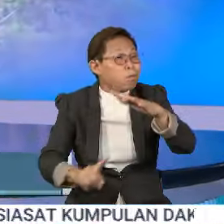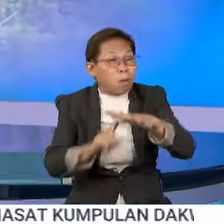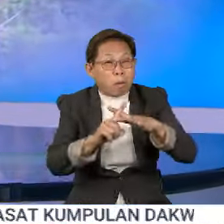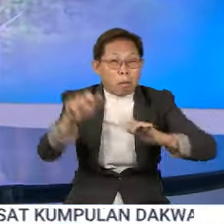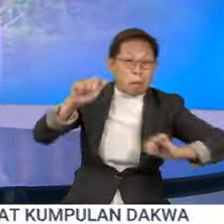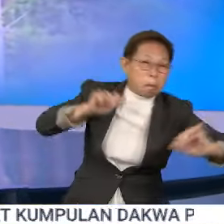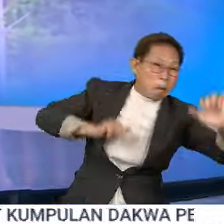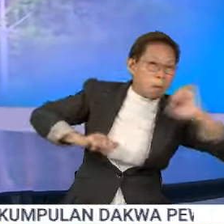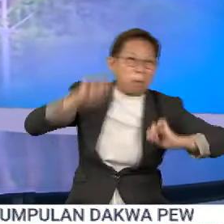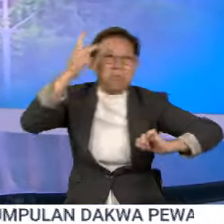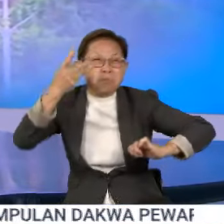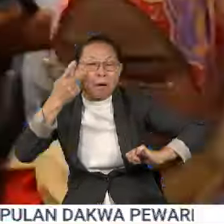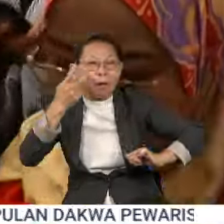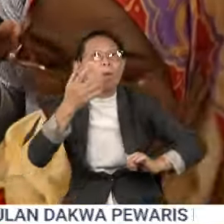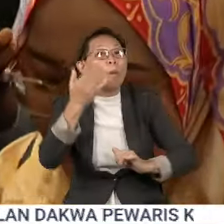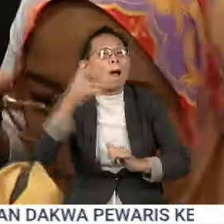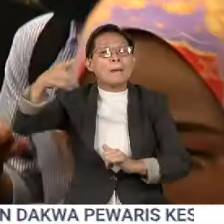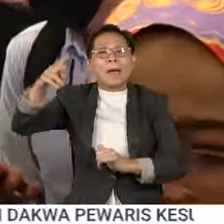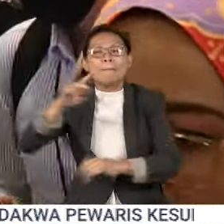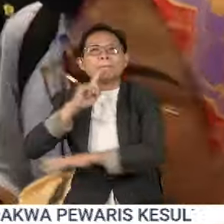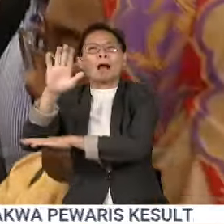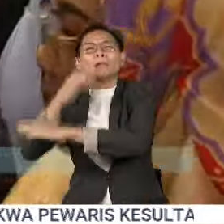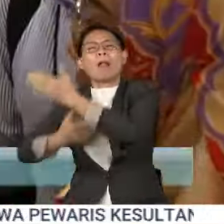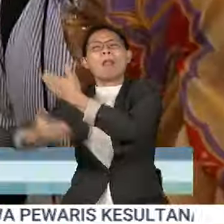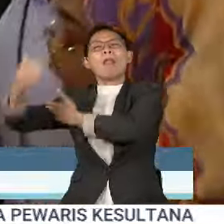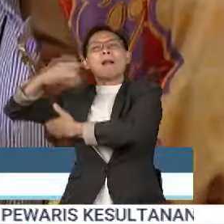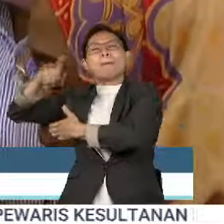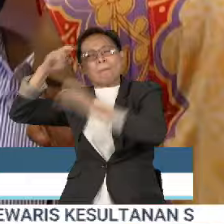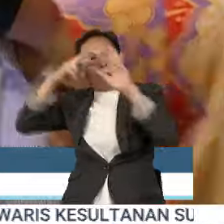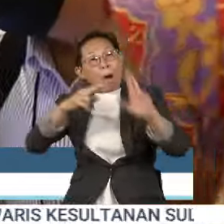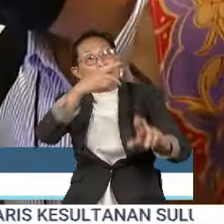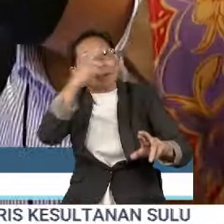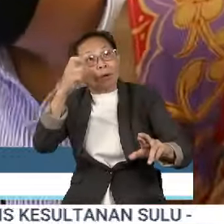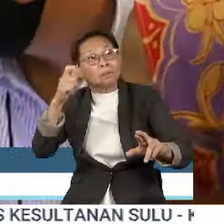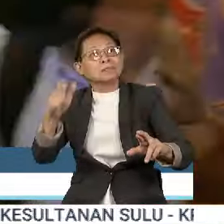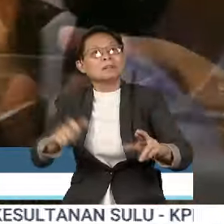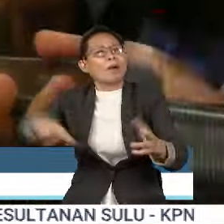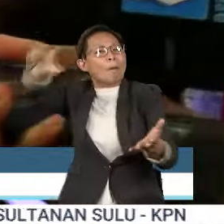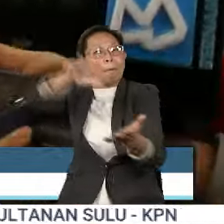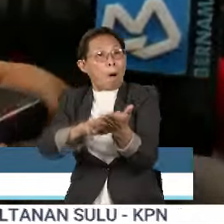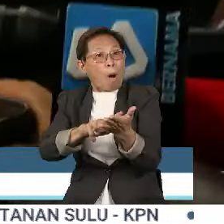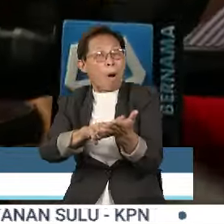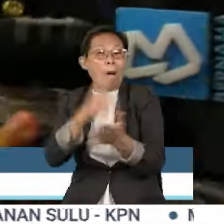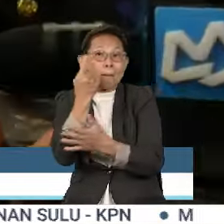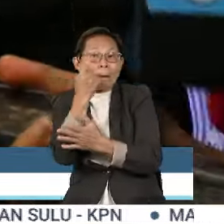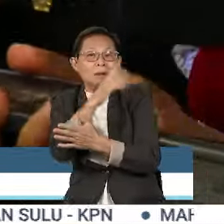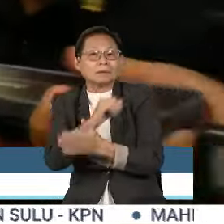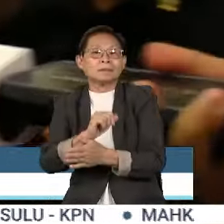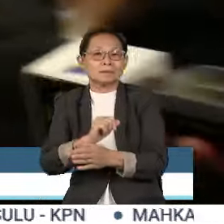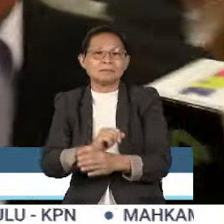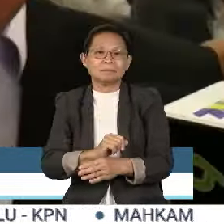sandiwara politik. Jelas Perdana Menteri, perjanjian lama perlu dihormati memandangkan ia adalah mutakhir dan jelas.